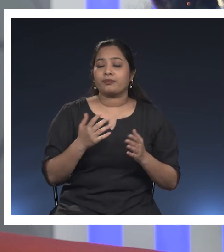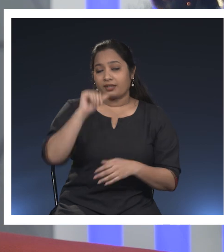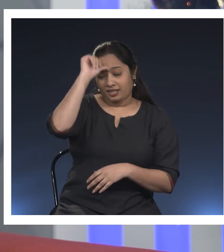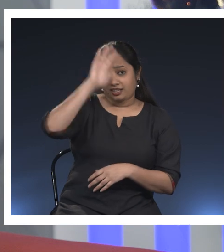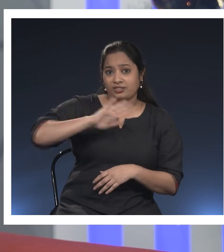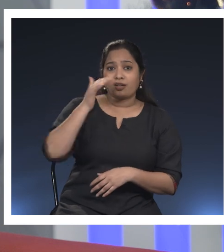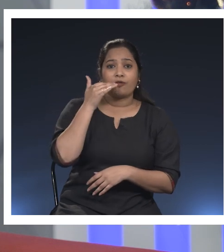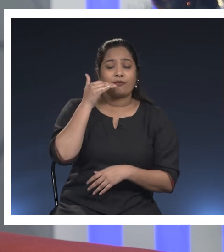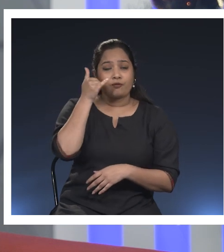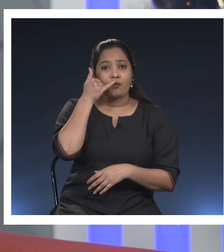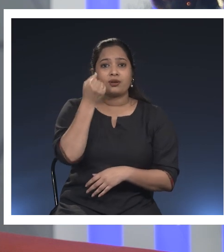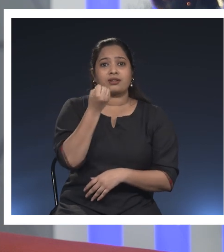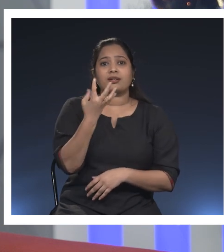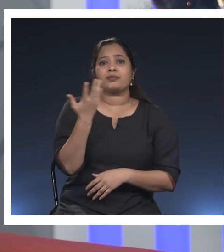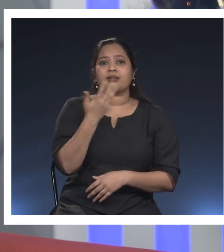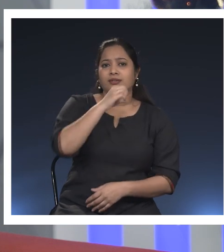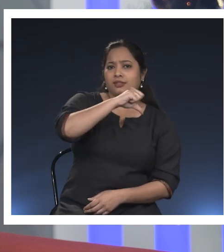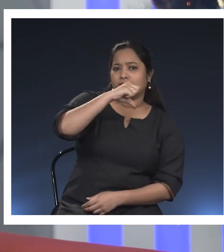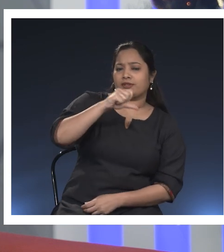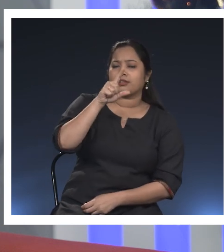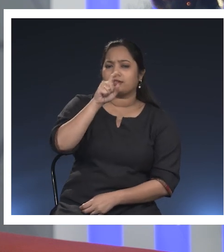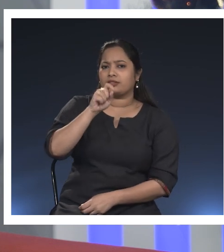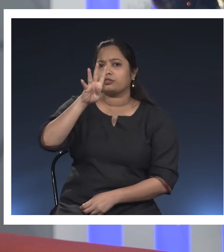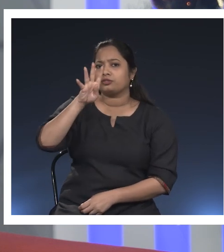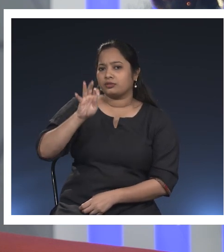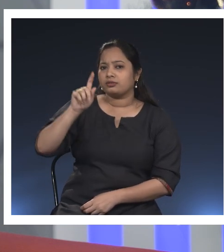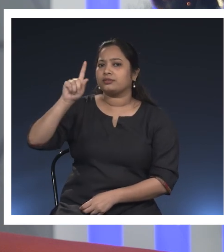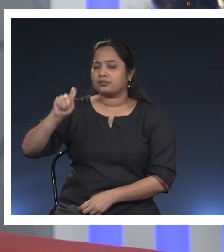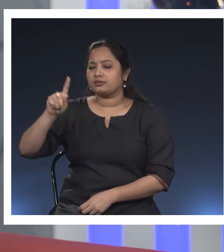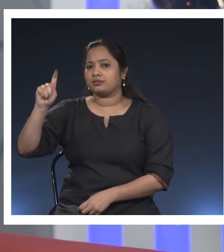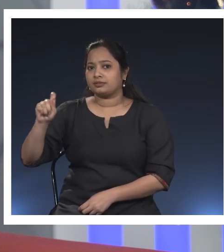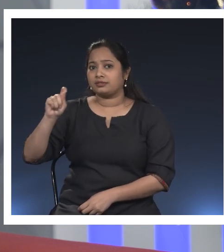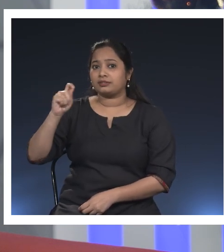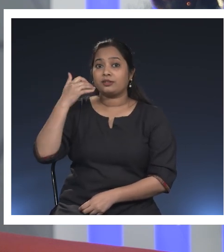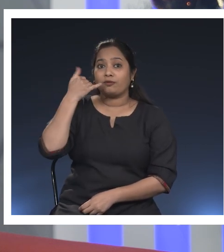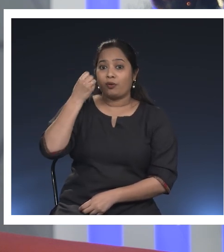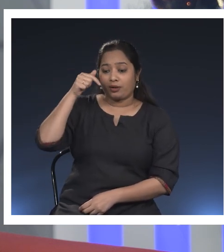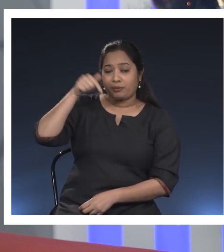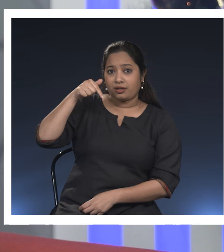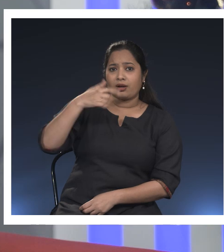प्रे विद यू। हमारा ऑल इंडिया प्रेयर लाइन नंबर आपको याद है, 99 10 40